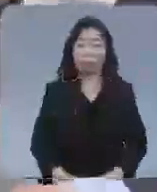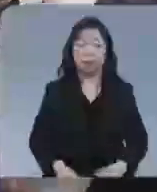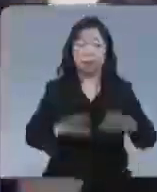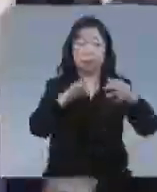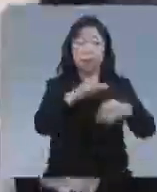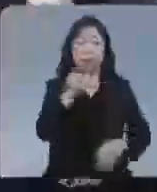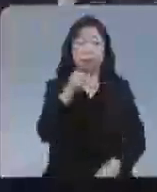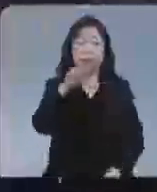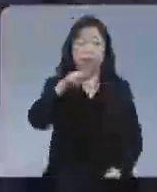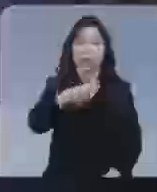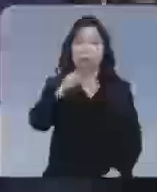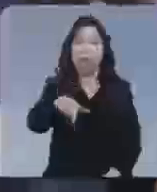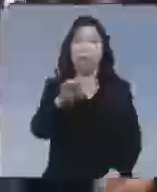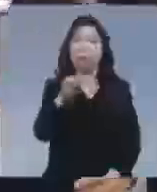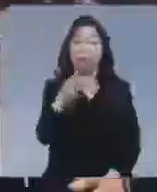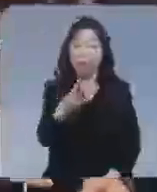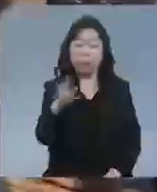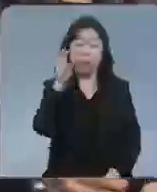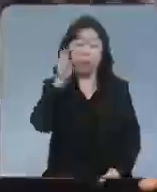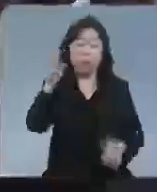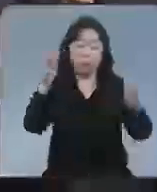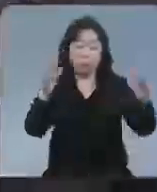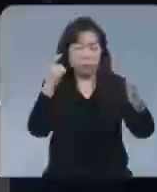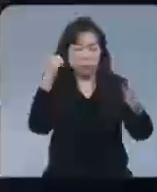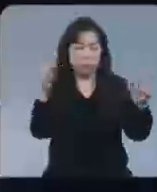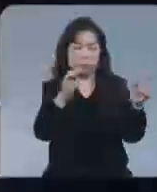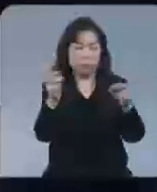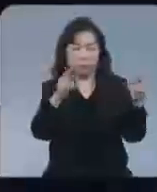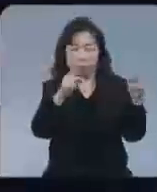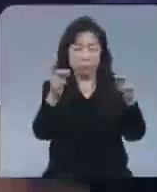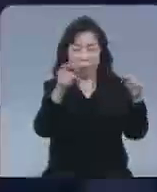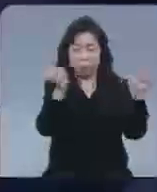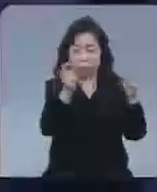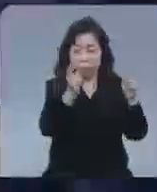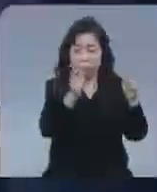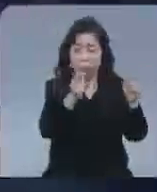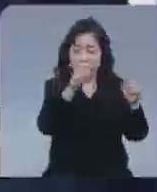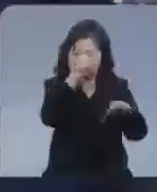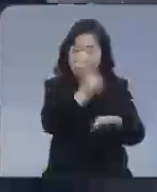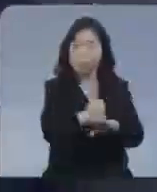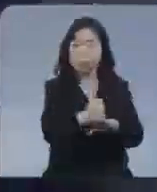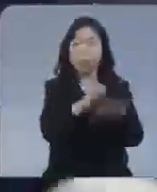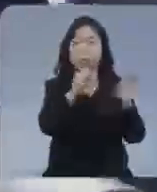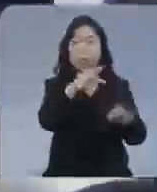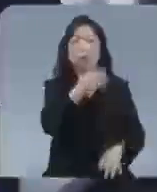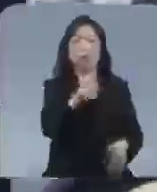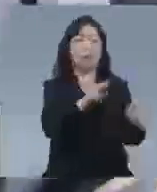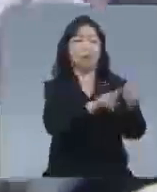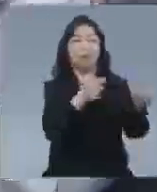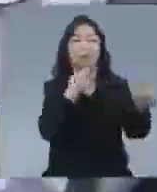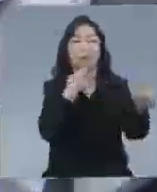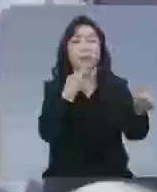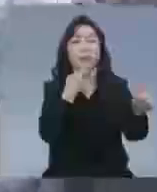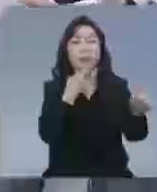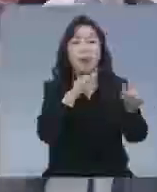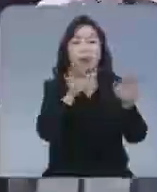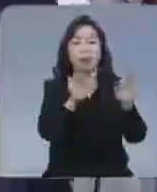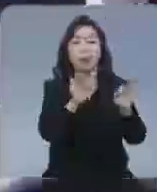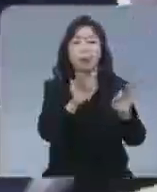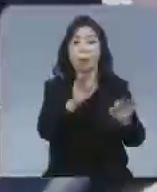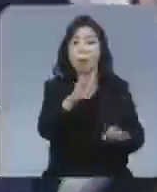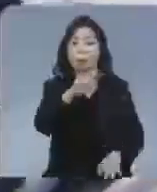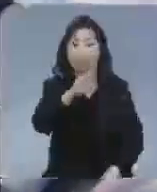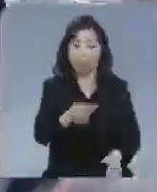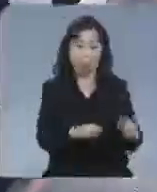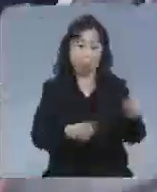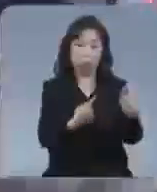布将对委员会进行全面重组，并强调反省与创新。李在明表示，将打造李在